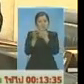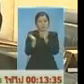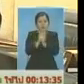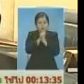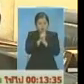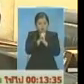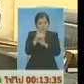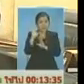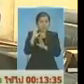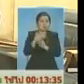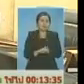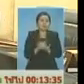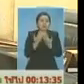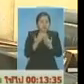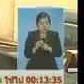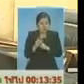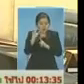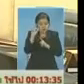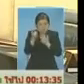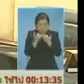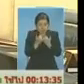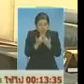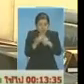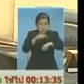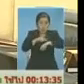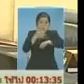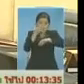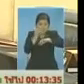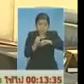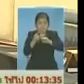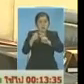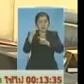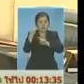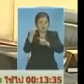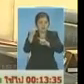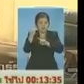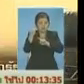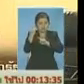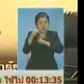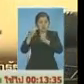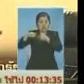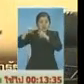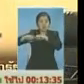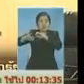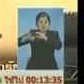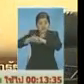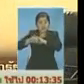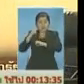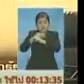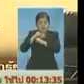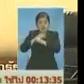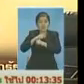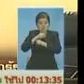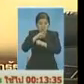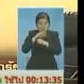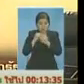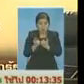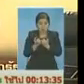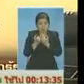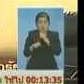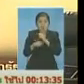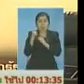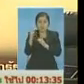กเรื่องที่สามขณะเนี้ยเหลือเวลาอีกประมาณ1 เดือนไอ้สัญญาที่พวกคุณทำไว้เนี่ย